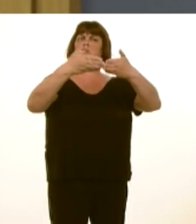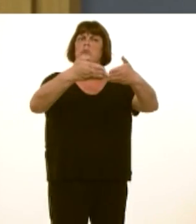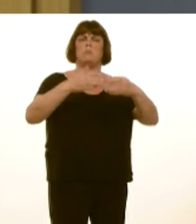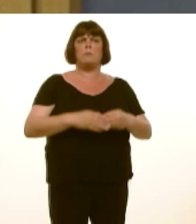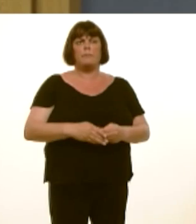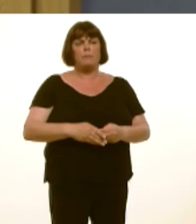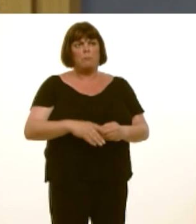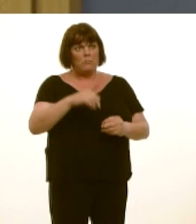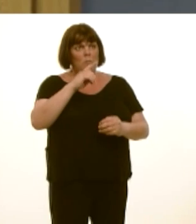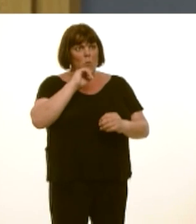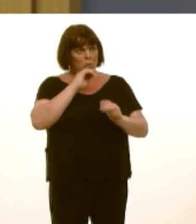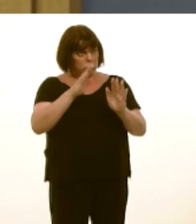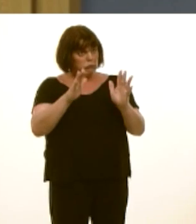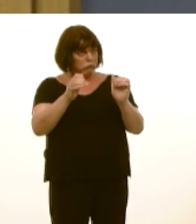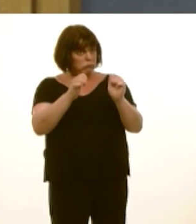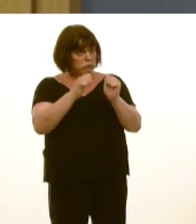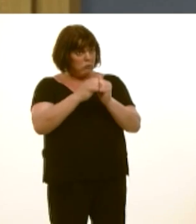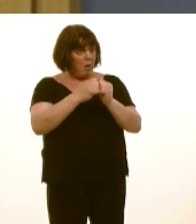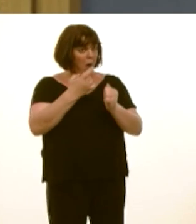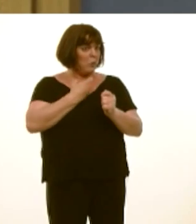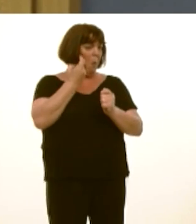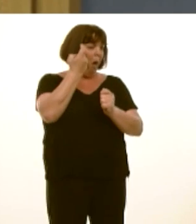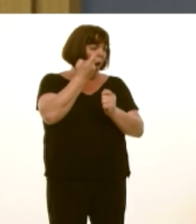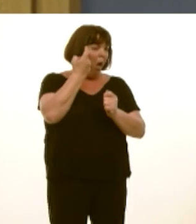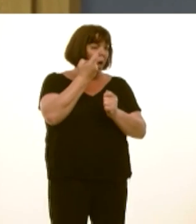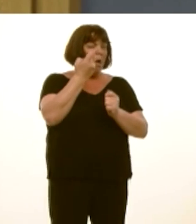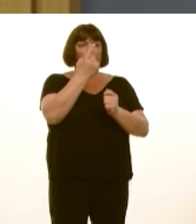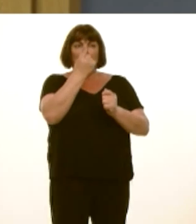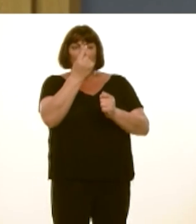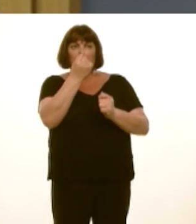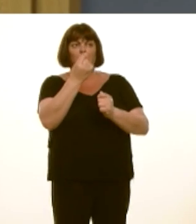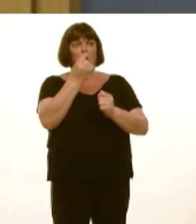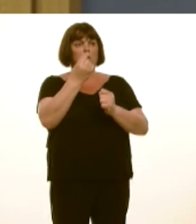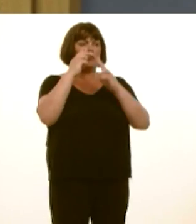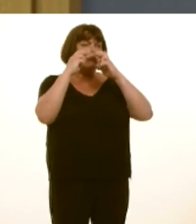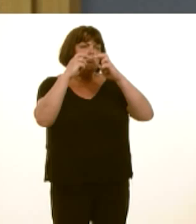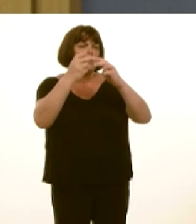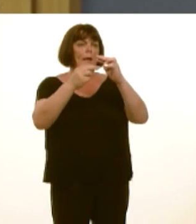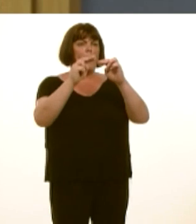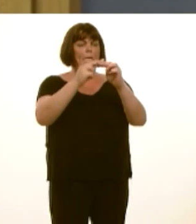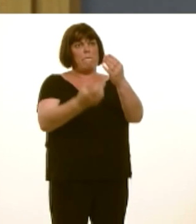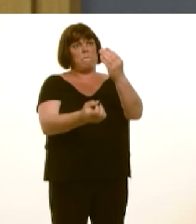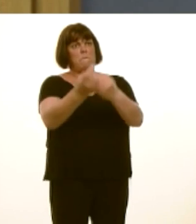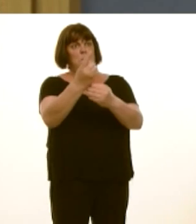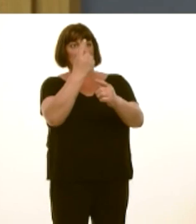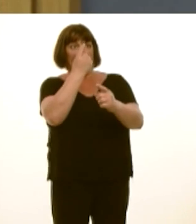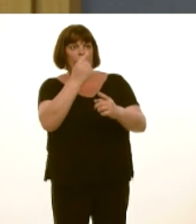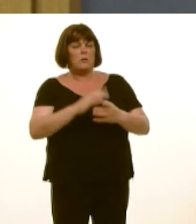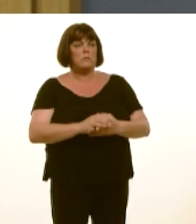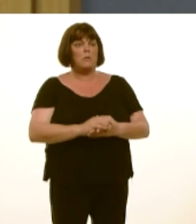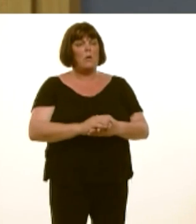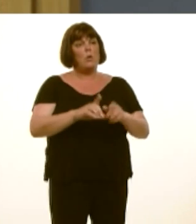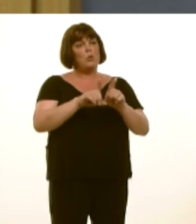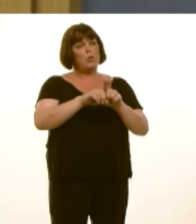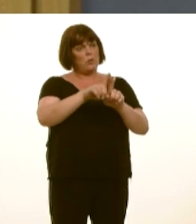waith dychonoldeb i ystyried y posibilrwydd o'r math yna o ddatblygiad, a rhoi cefnogaeth ymhabynnag ffordd y gall y Llywodraeth